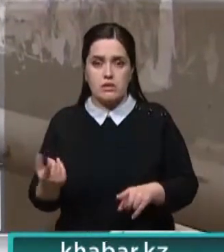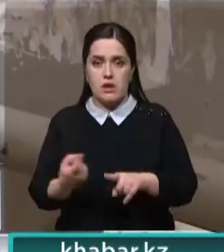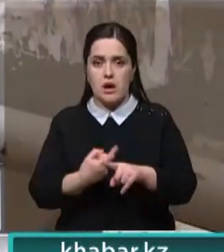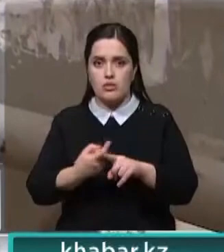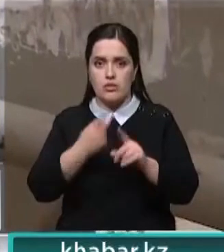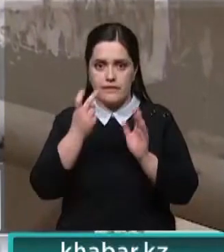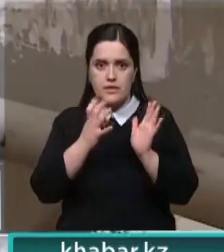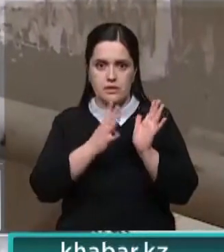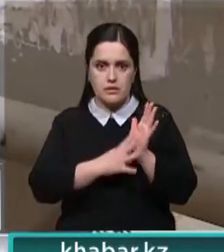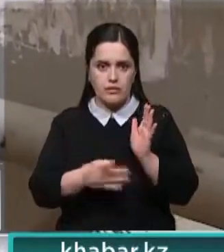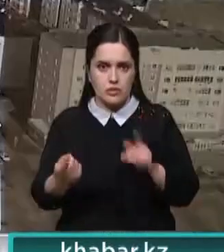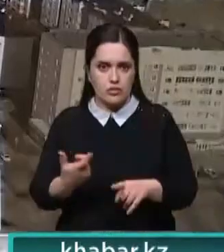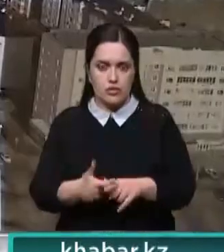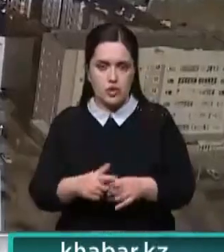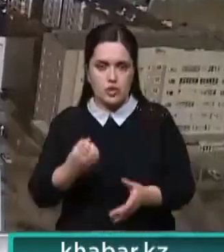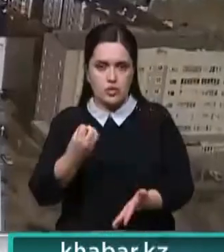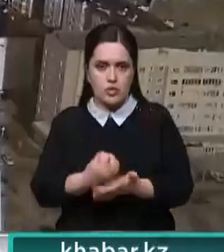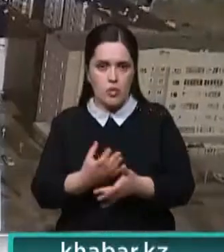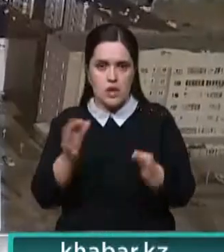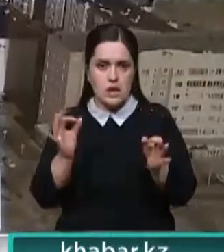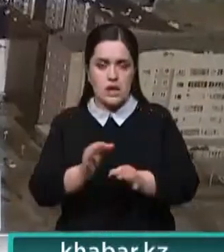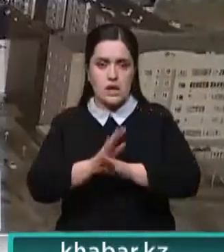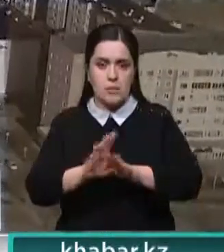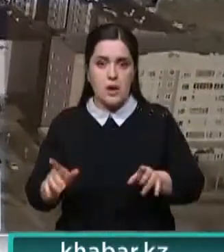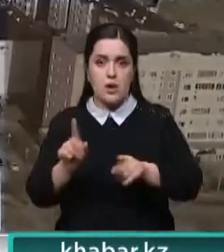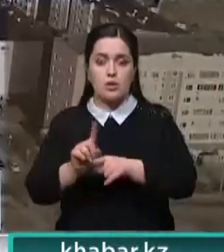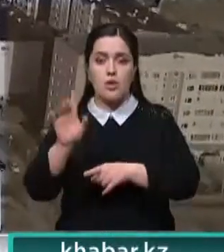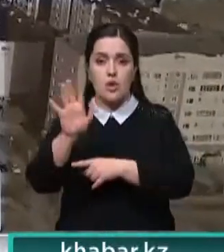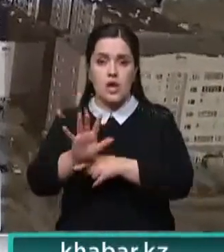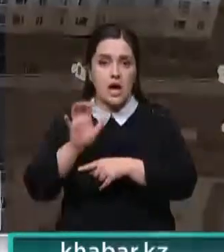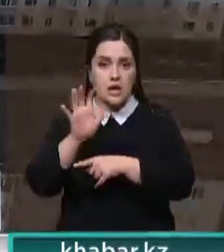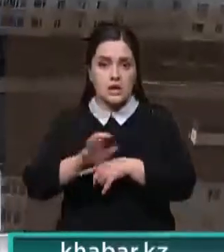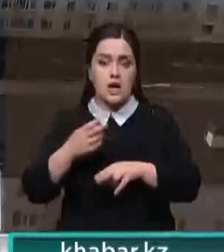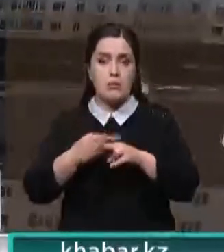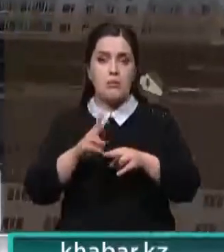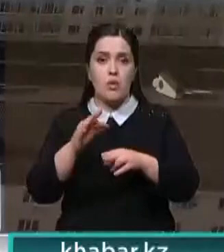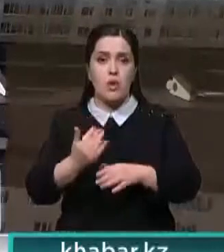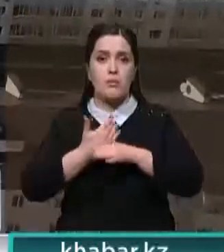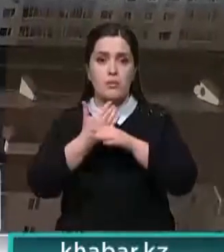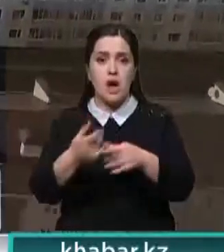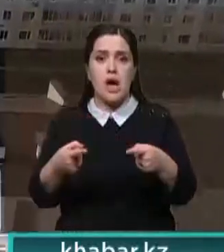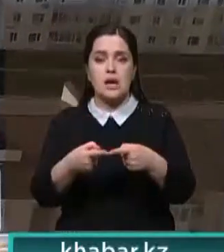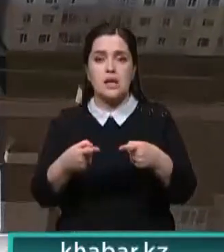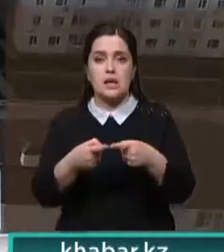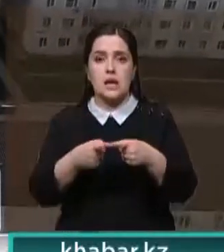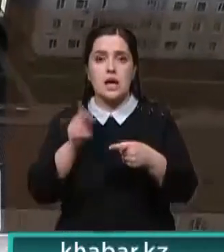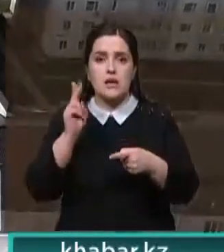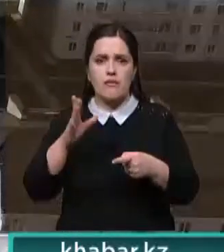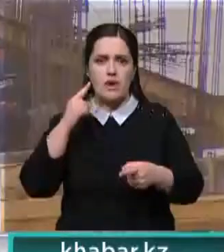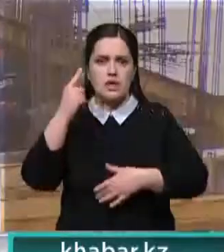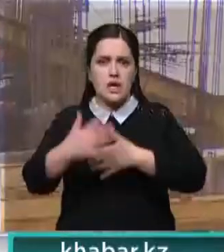290 – это нормально, это ж ненормально. Раскритиковал Токаев работу чиновников по субсидированию арендного жилья. Саботажем